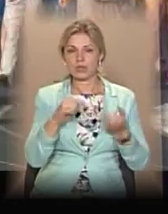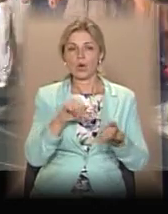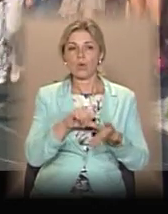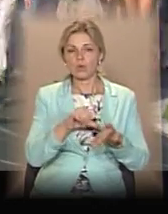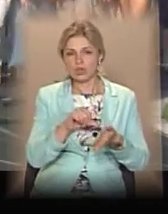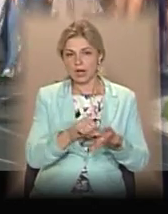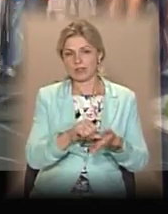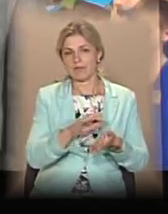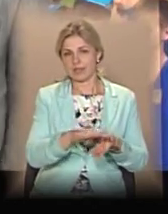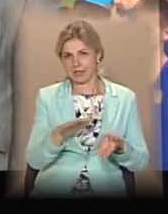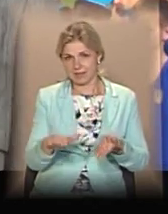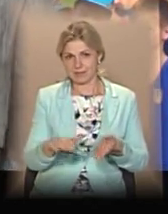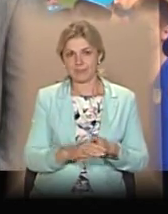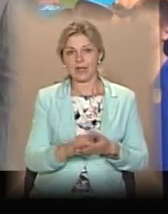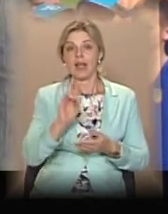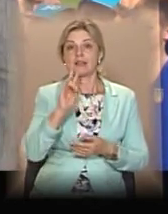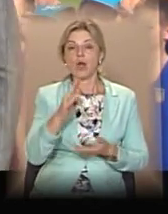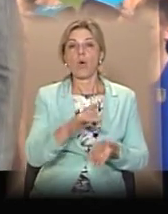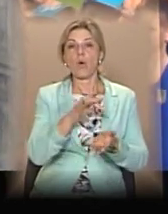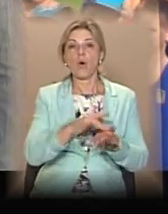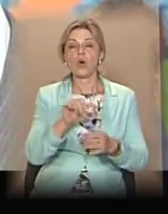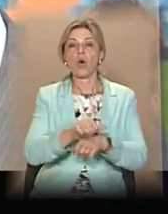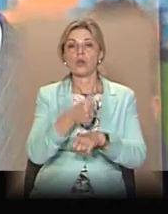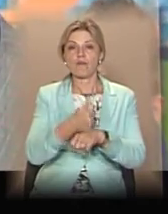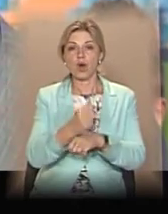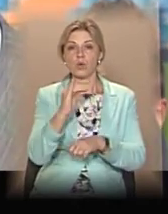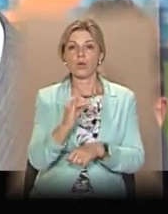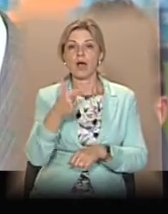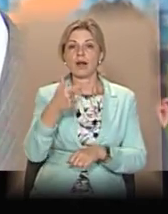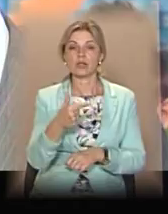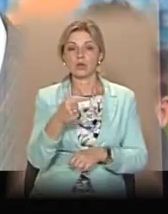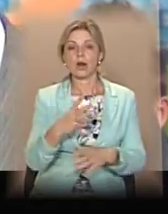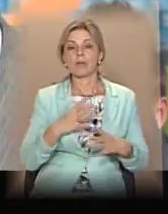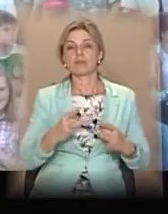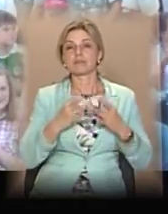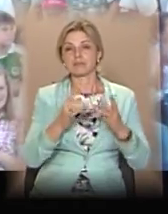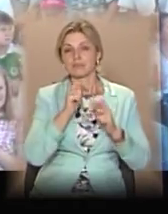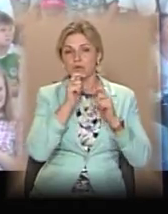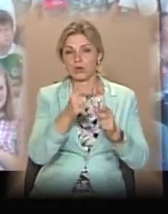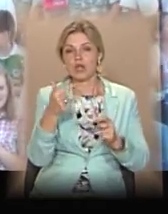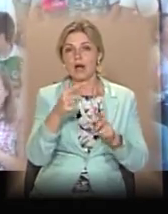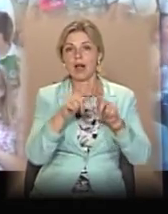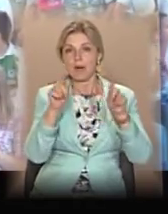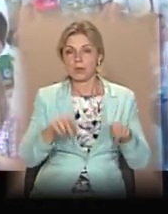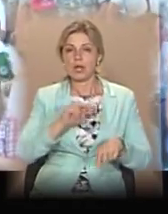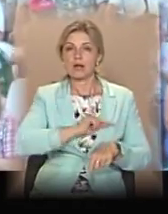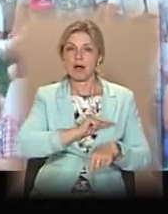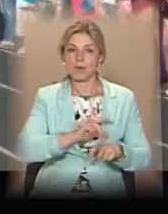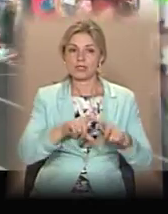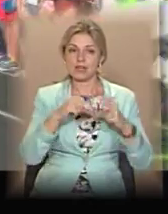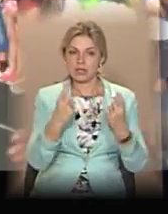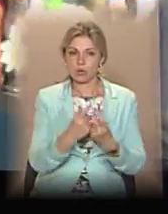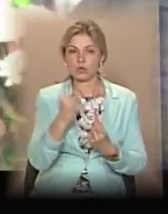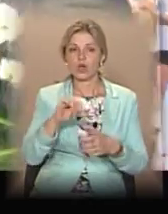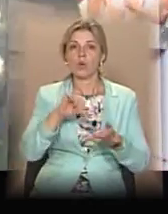возрастом от 10 до 20. Миколаївський міський голова Юрій Гранатуров з нагоди свята вручив почесні грамоти працівникам стадіону і учасникам